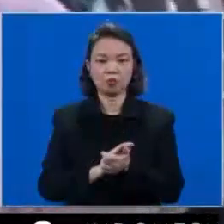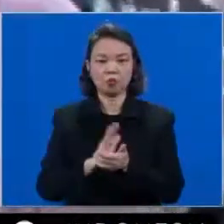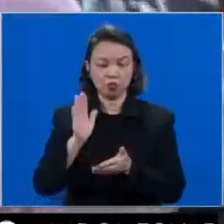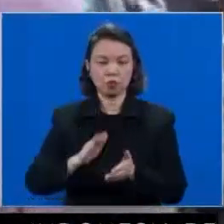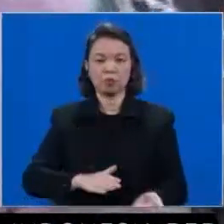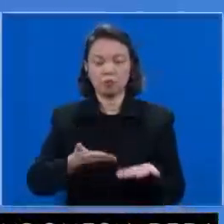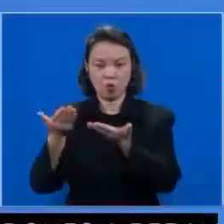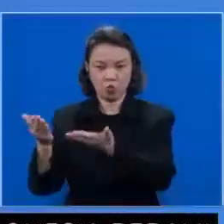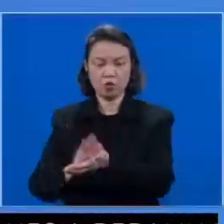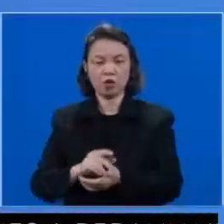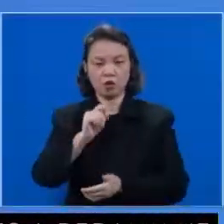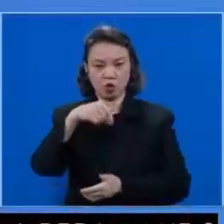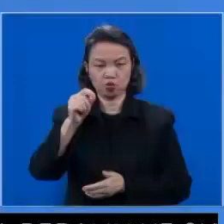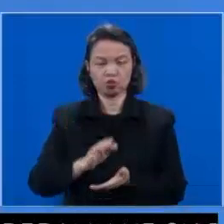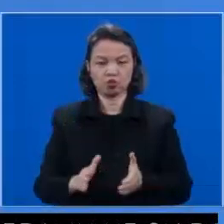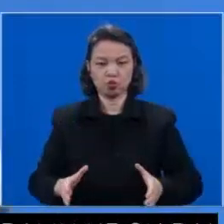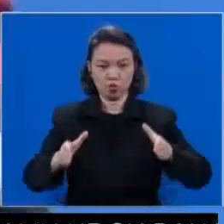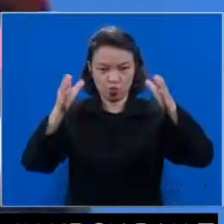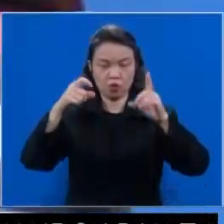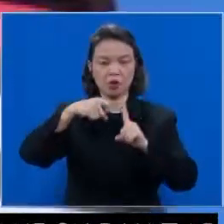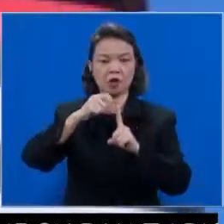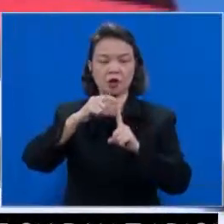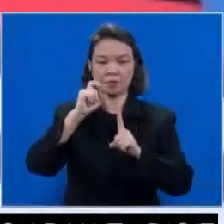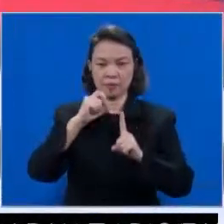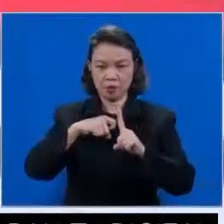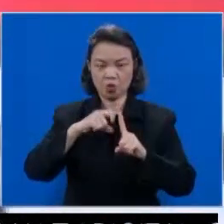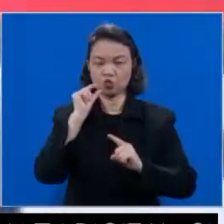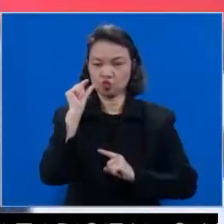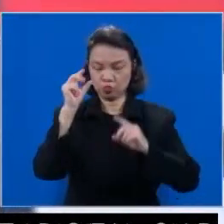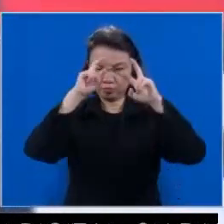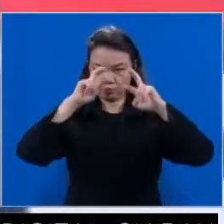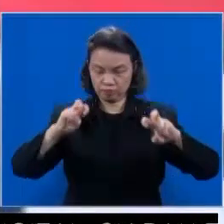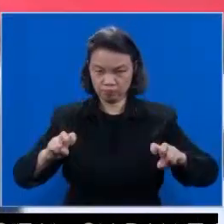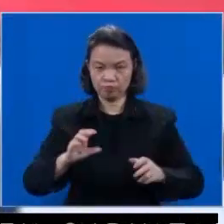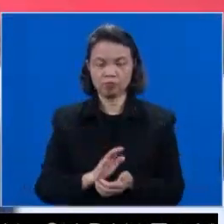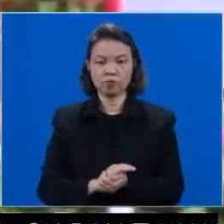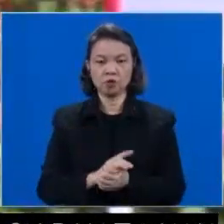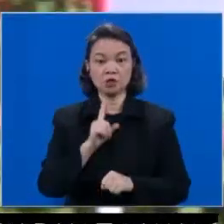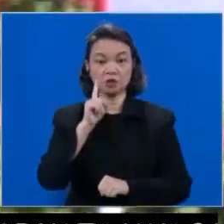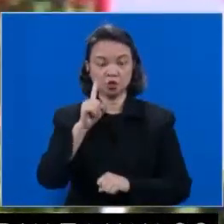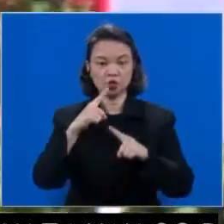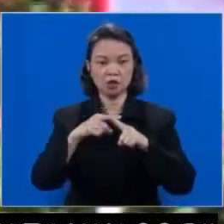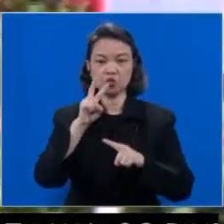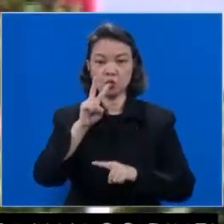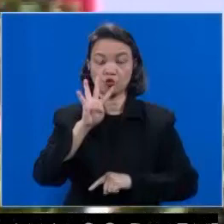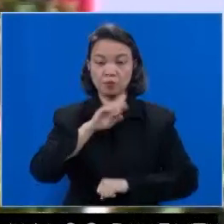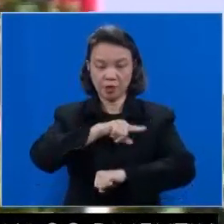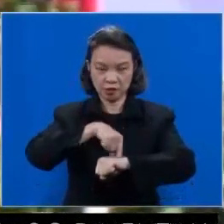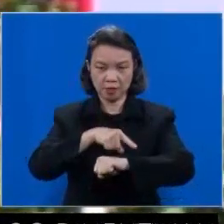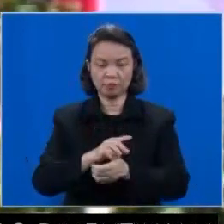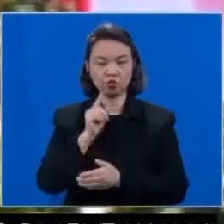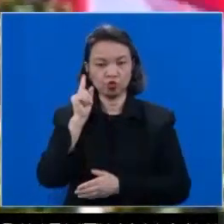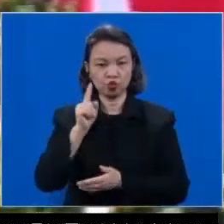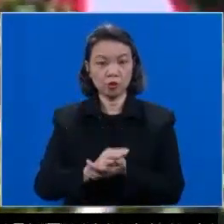dibawa ke gedung merah putih KPK untuk memeriksa lebih lanjut lembaga antirasuah kini memiliki waktu 1 kali 24 jam untuk